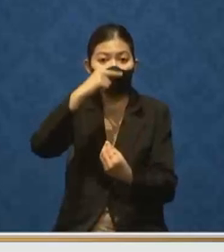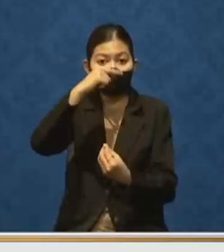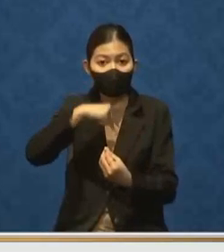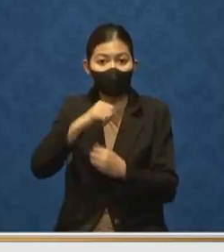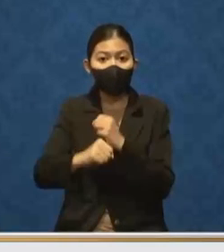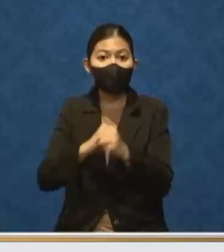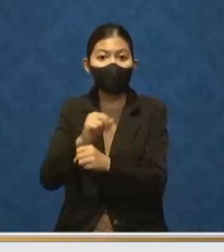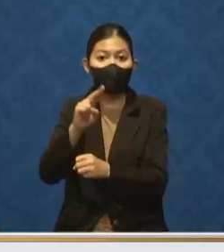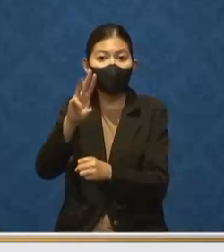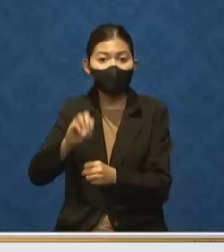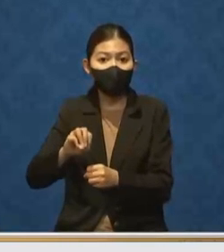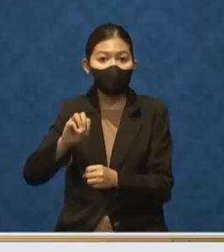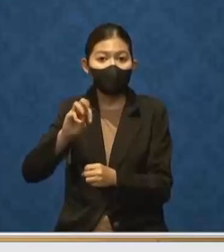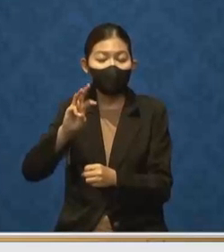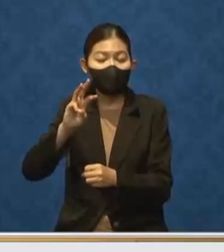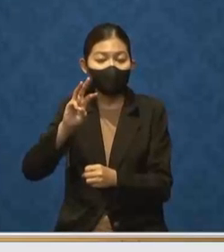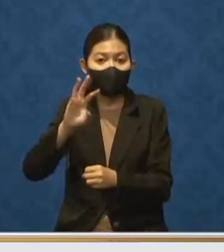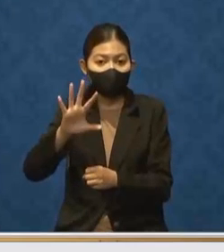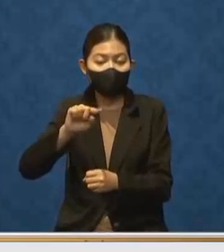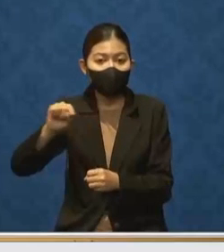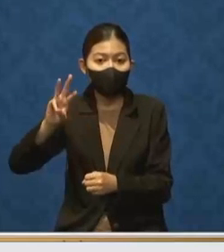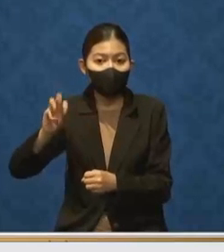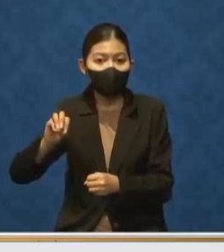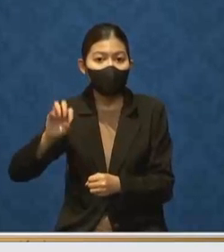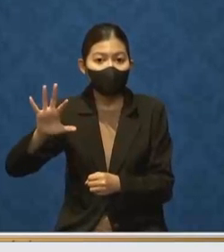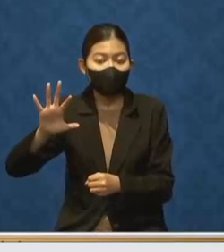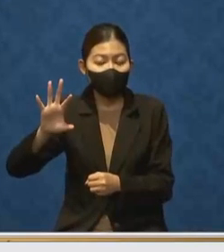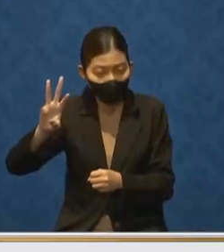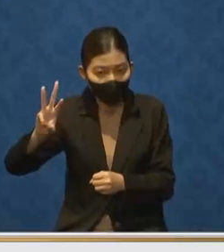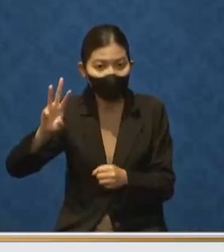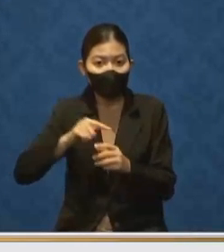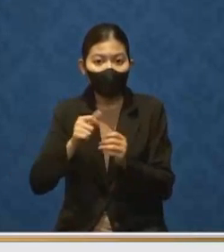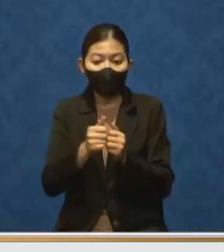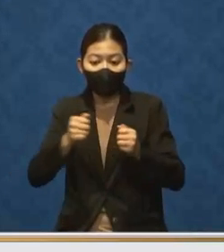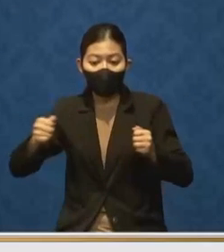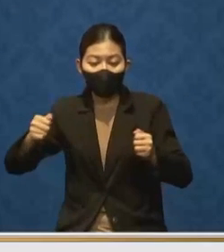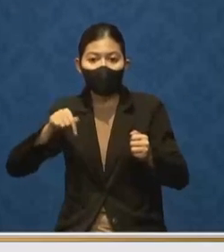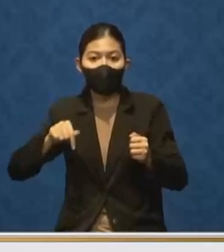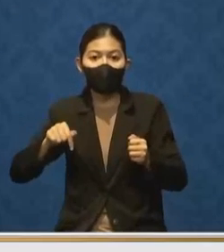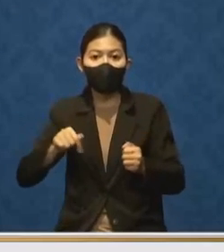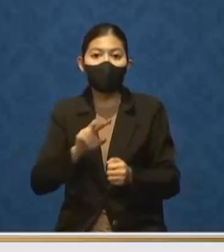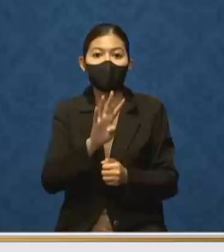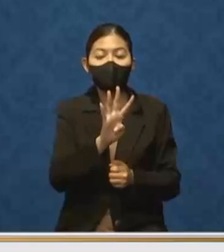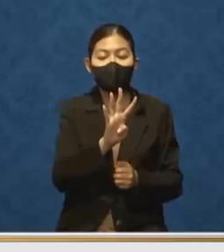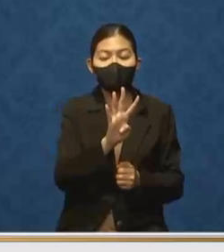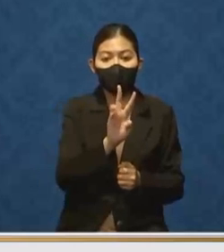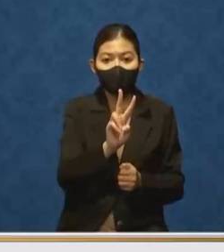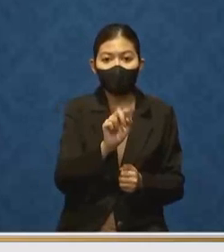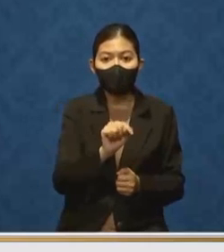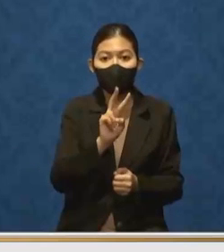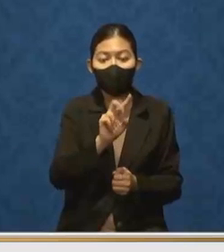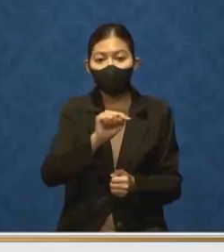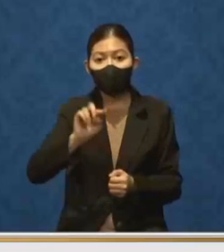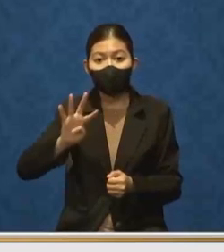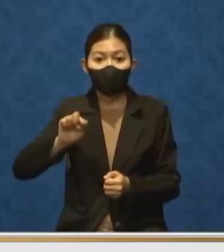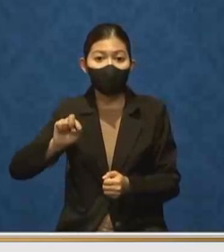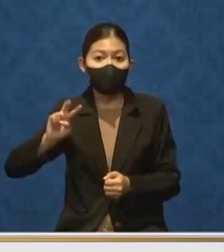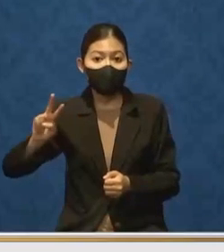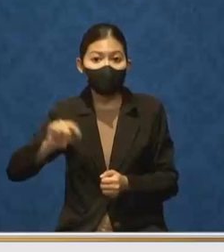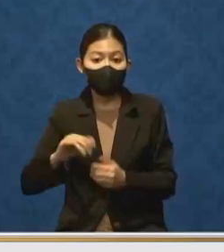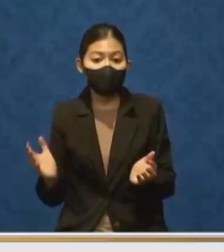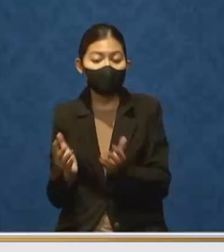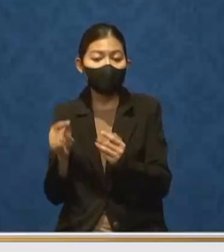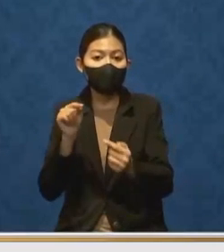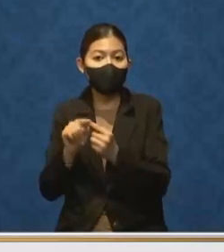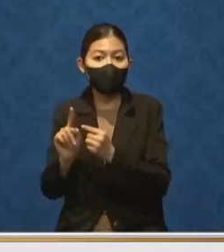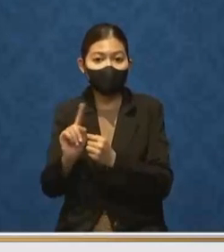2556ปีจุด2566คาดว่าจะขยายตัวในช่วงร้อยละ 3.2 ถึง 4.2 โดยมีปัจจัยสนับสนุนจากการฟื้นตัวอย่